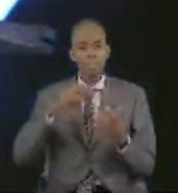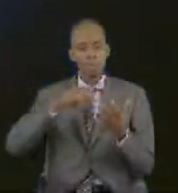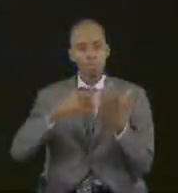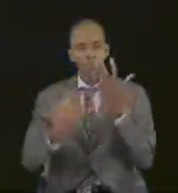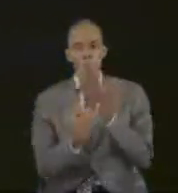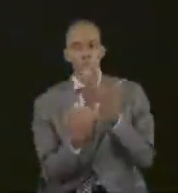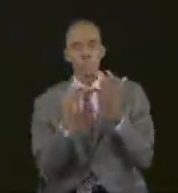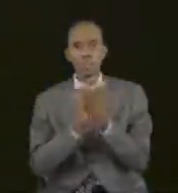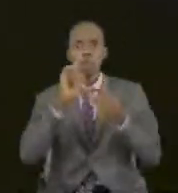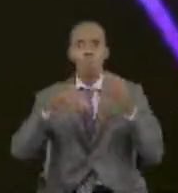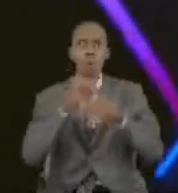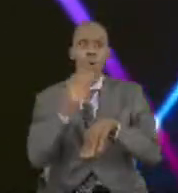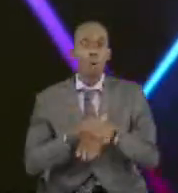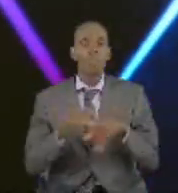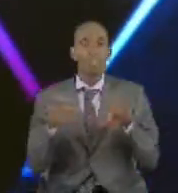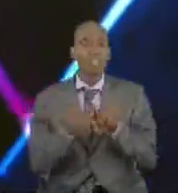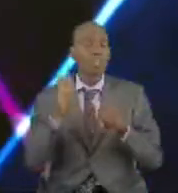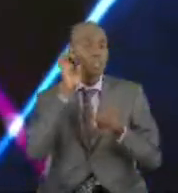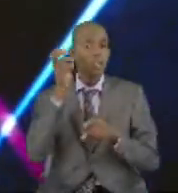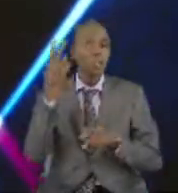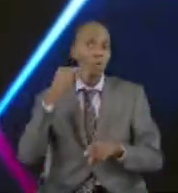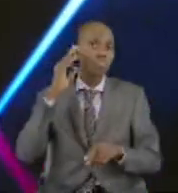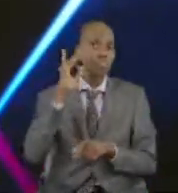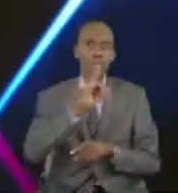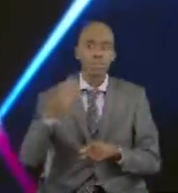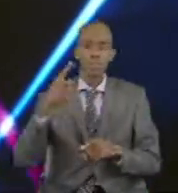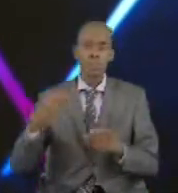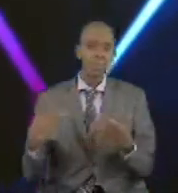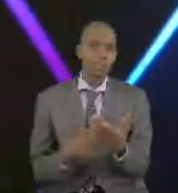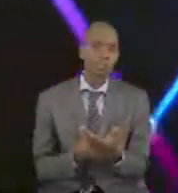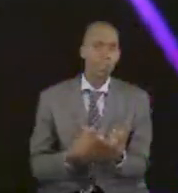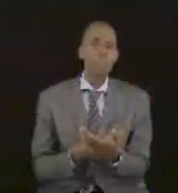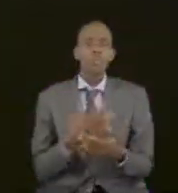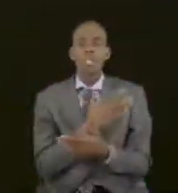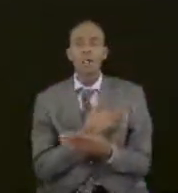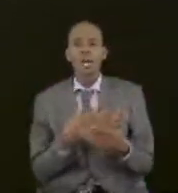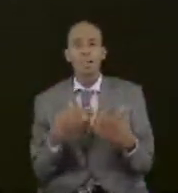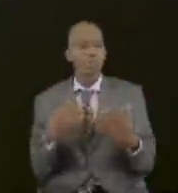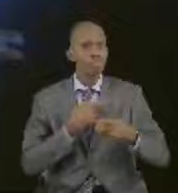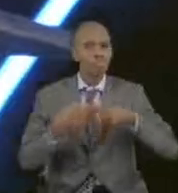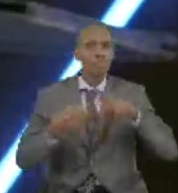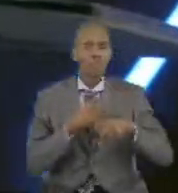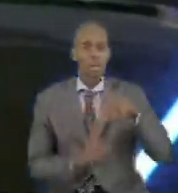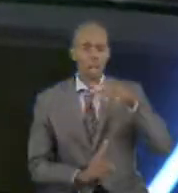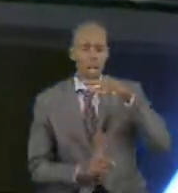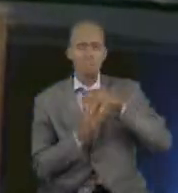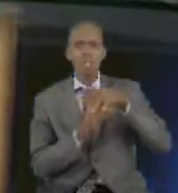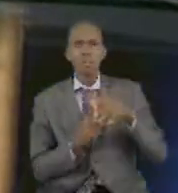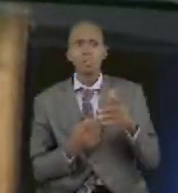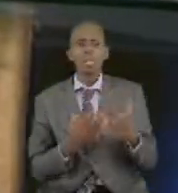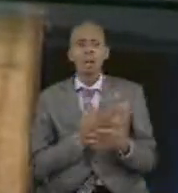qui a continué dans sa vie, comme il prêchait l'évangile. Et maintenant, les persécutions se sont soulevées, ces persécutions qui ont